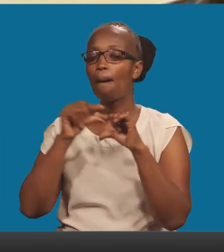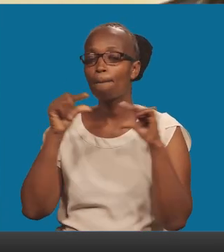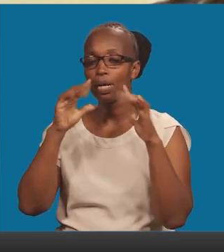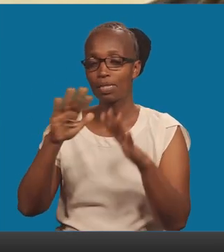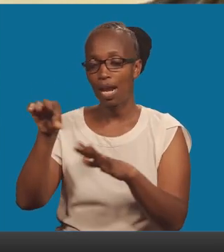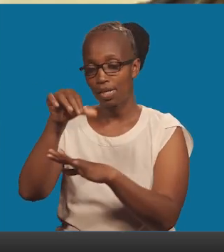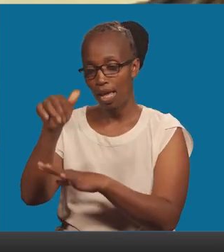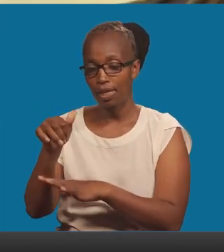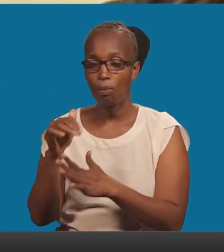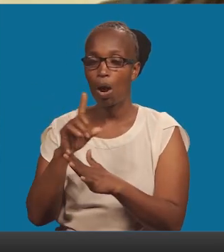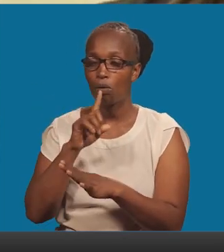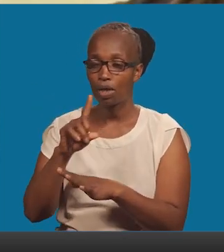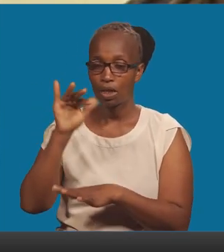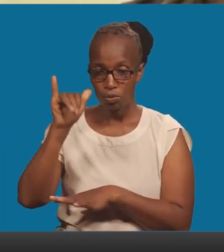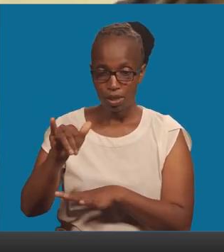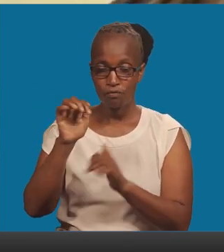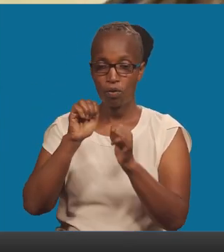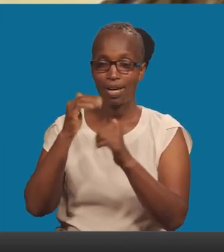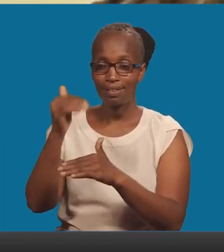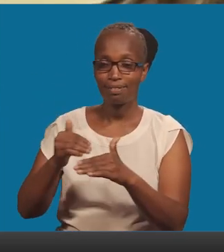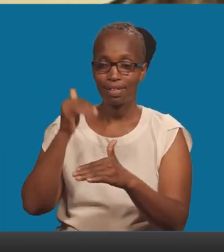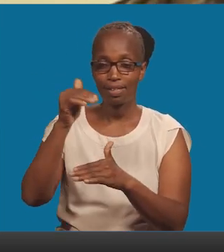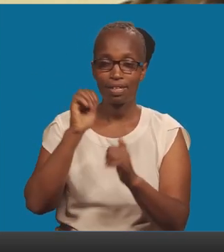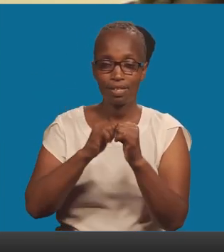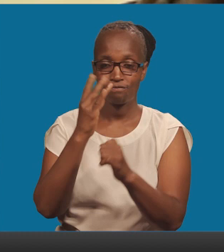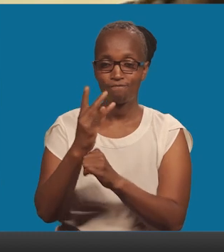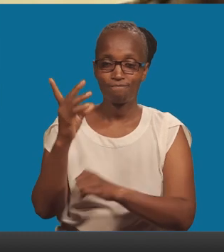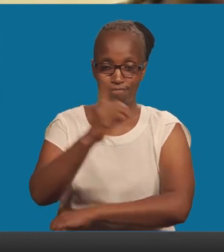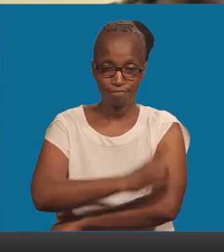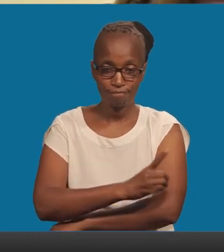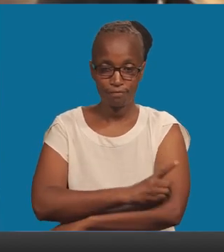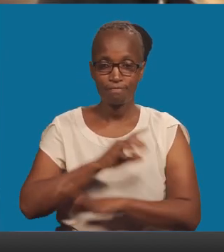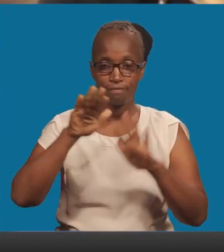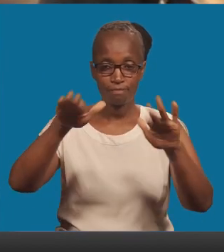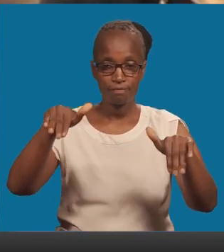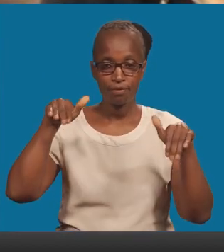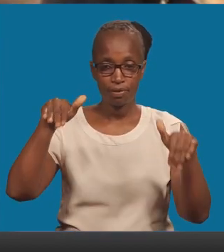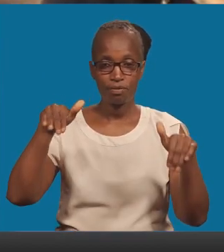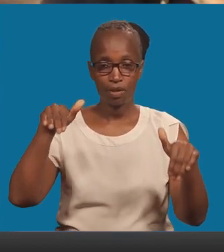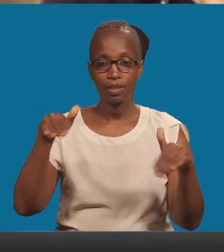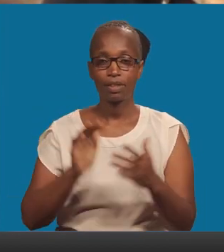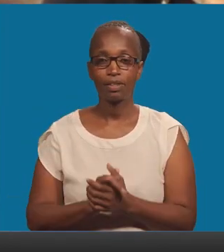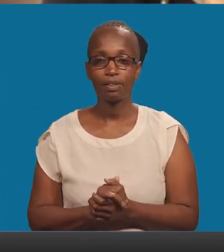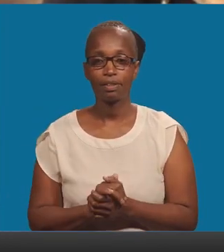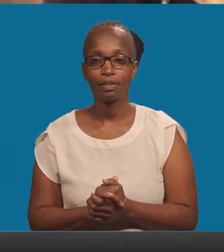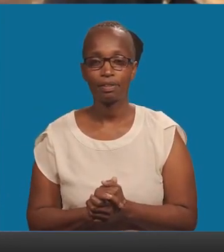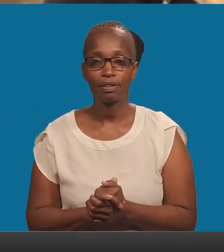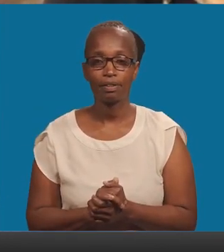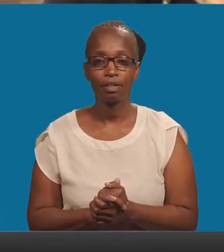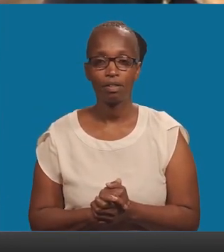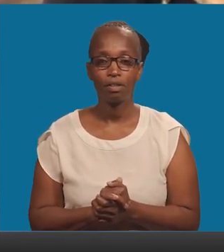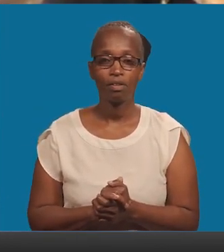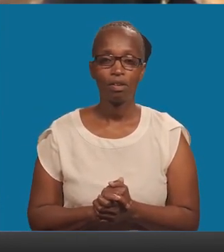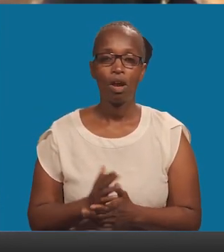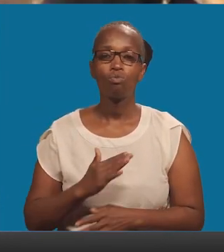kusalia kizuizini kwa siku 14 wakisubiri mashtaka rasmi kuwasilishwa dhidi yao. We wish to have this